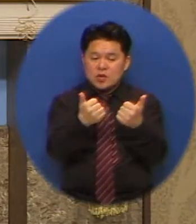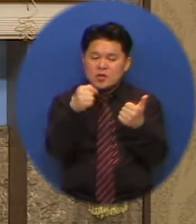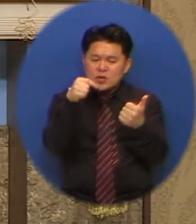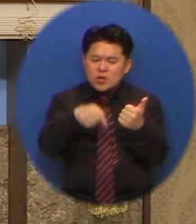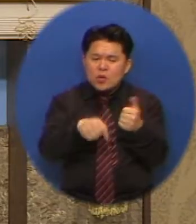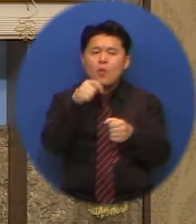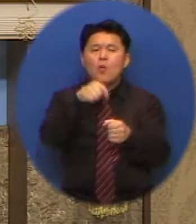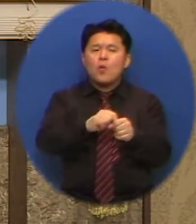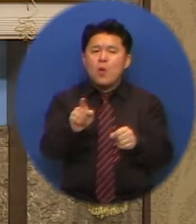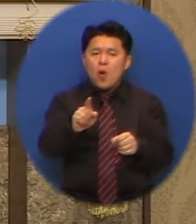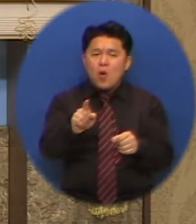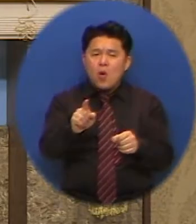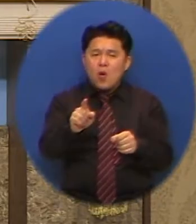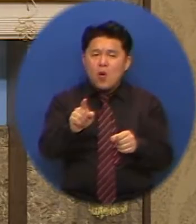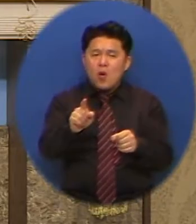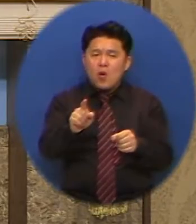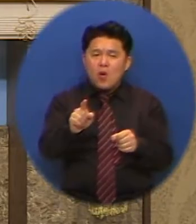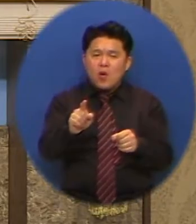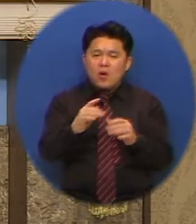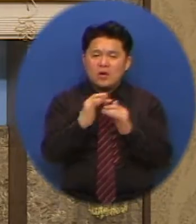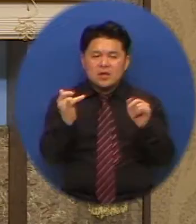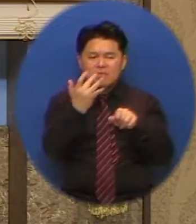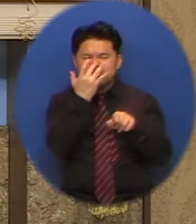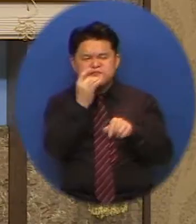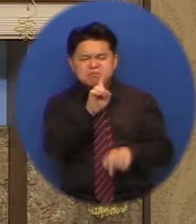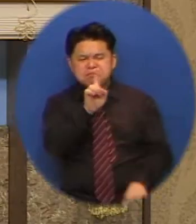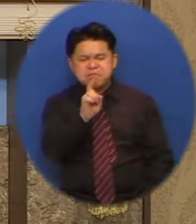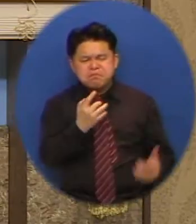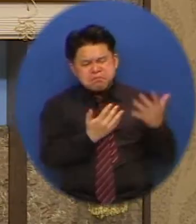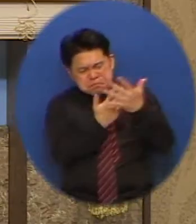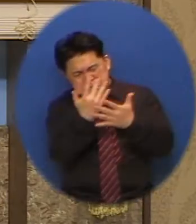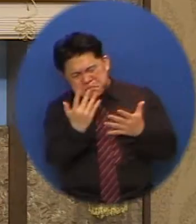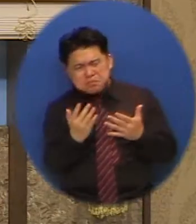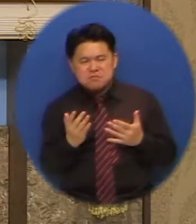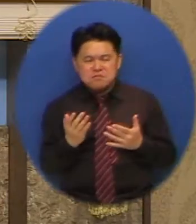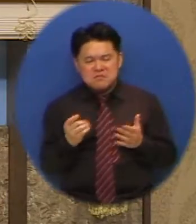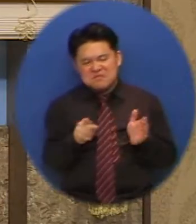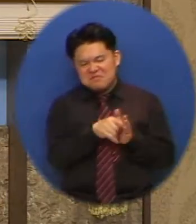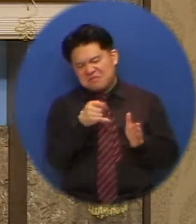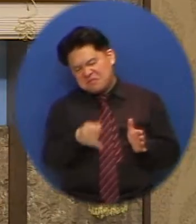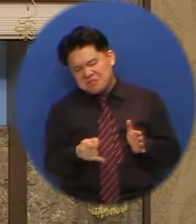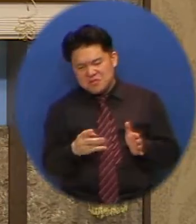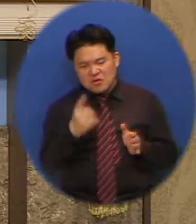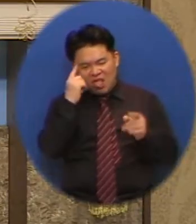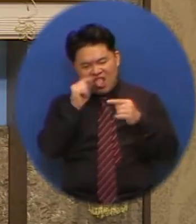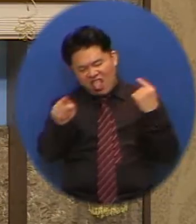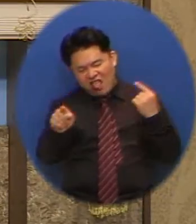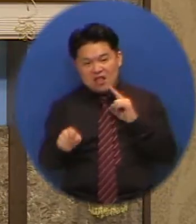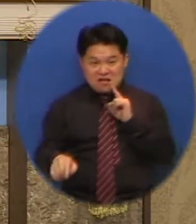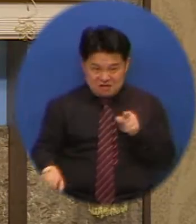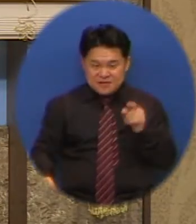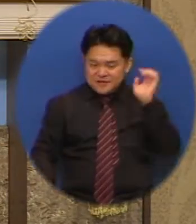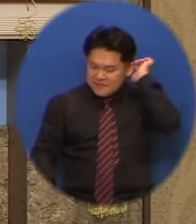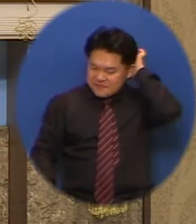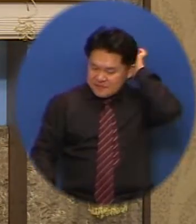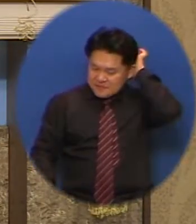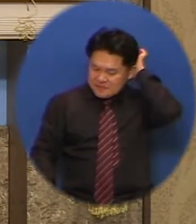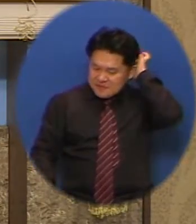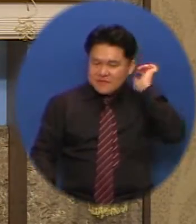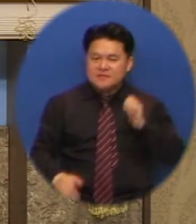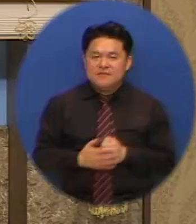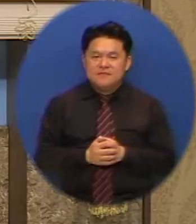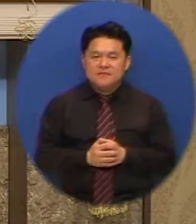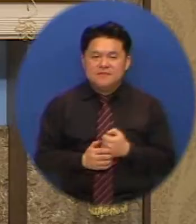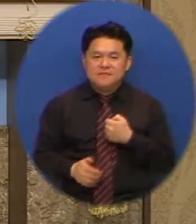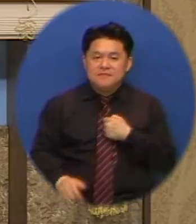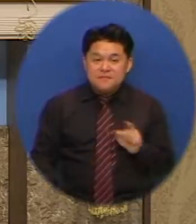정체성이 제대로 확립이 안 됐기 때문에 신뢰 위기가 왔고 또 소통의 위기가 왔다. 그래서